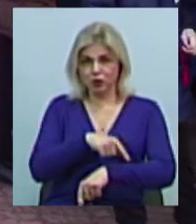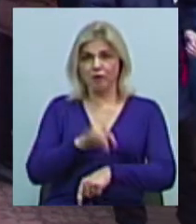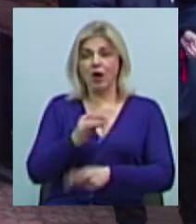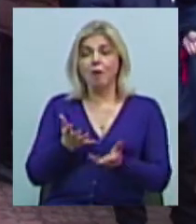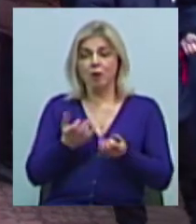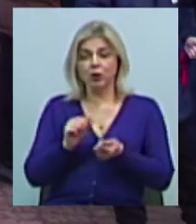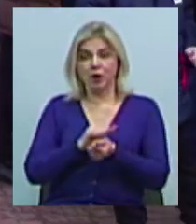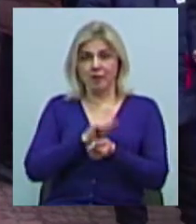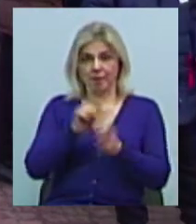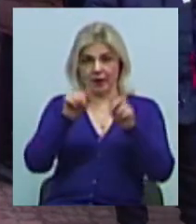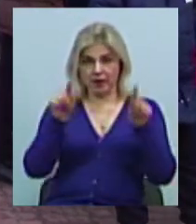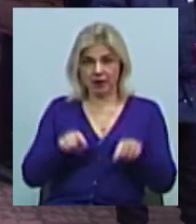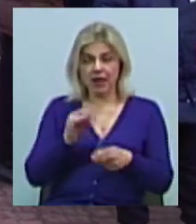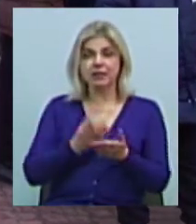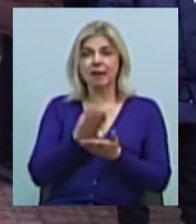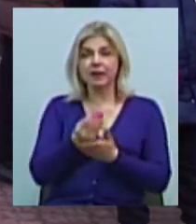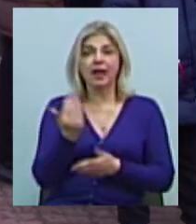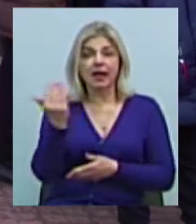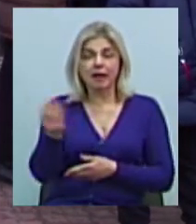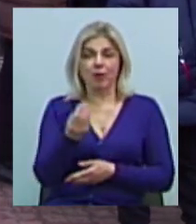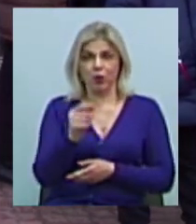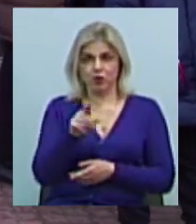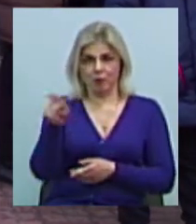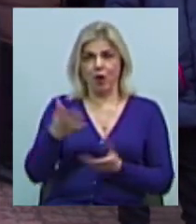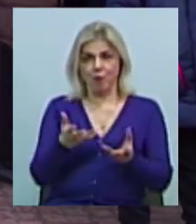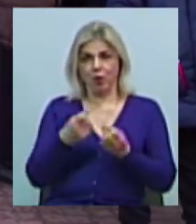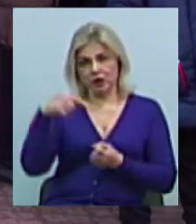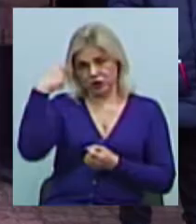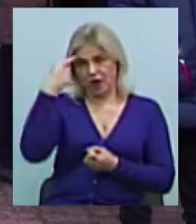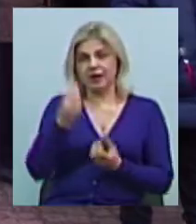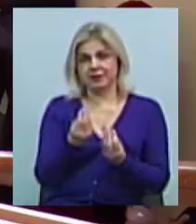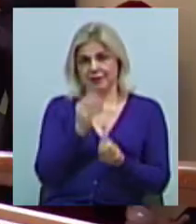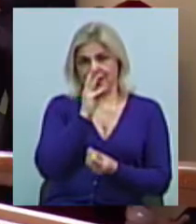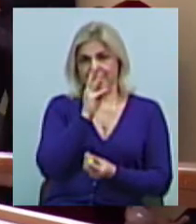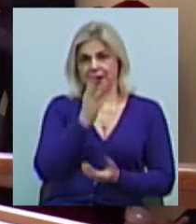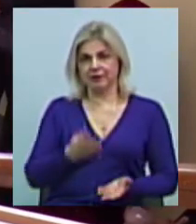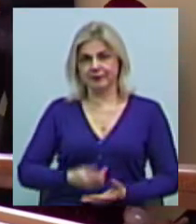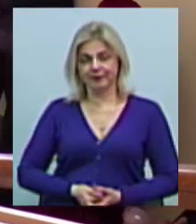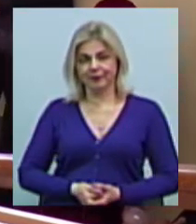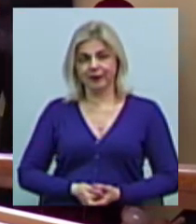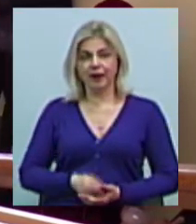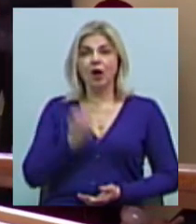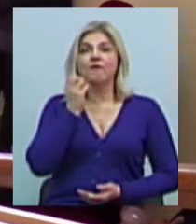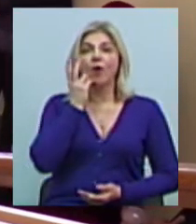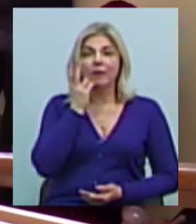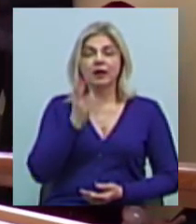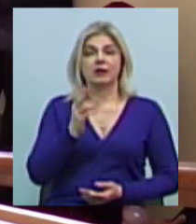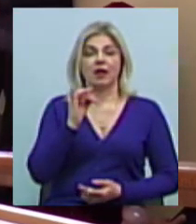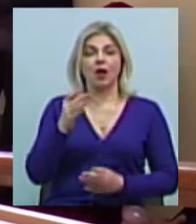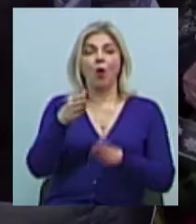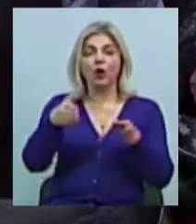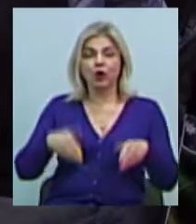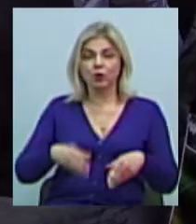заплатити їм же гроші, щоб вони отримували шалені заробітні плати. По обіді в коридорах та на дверях